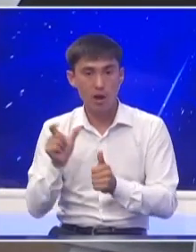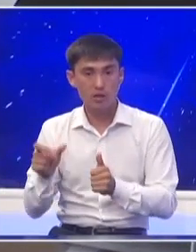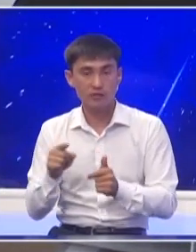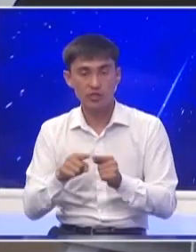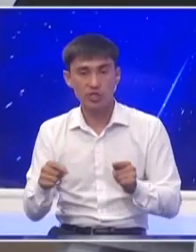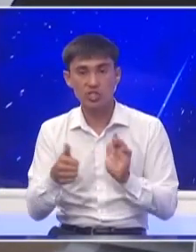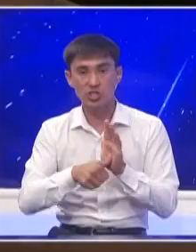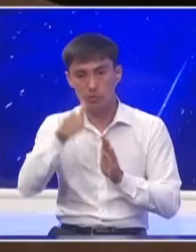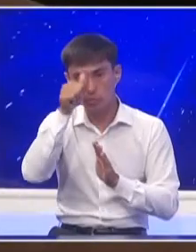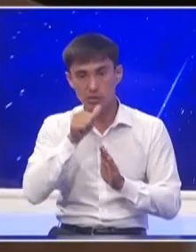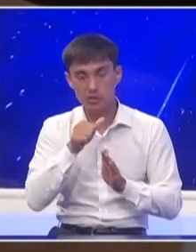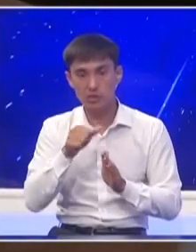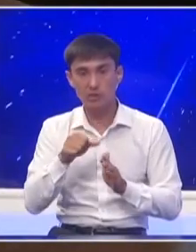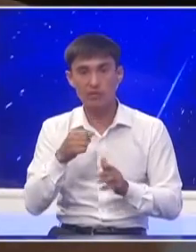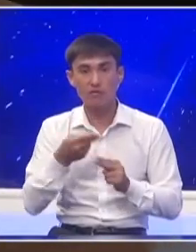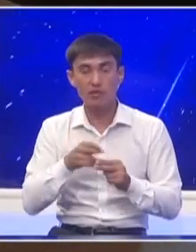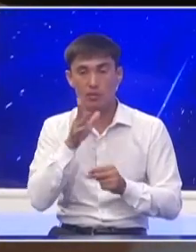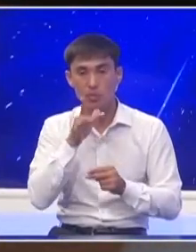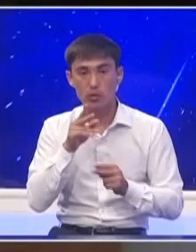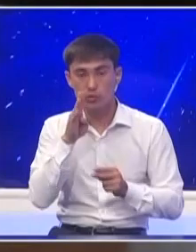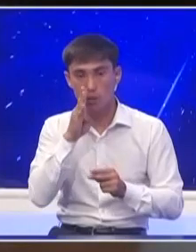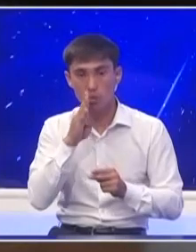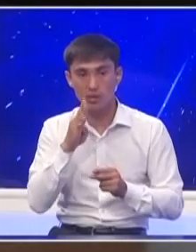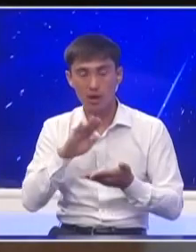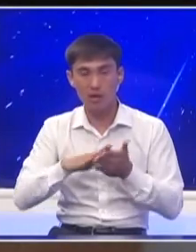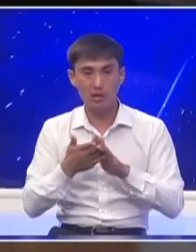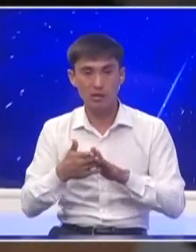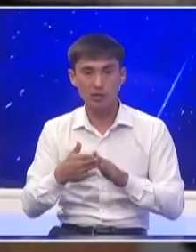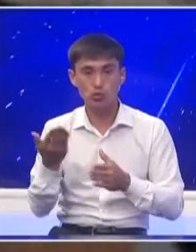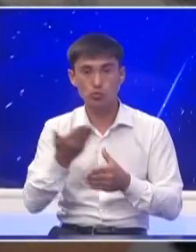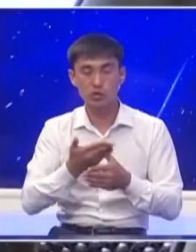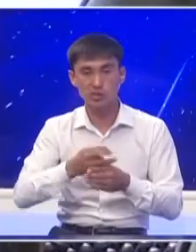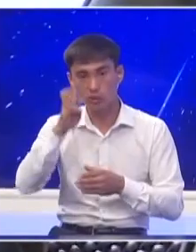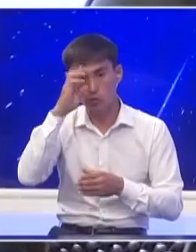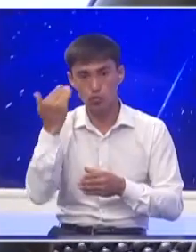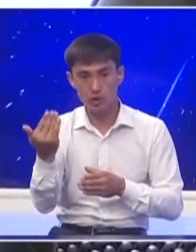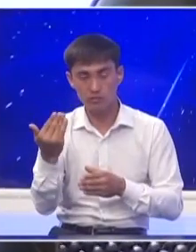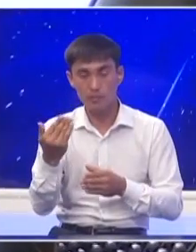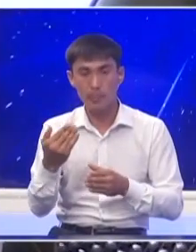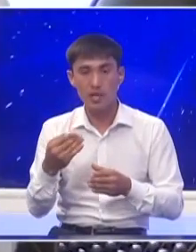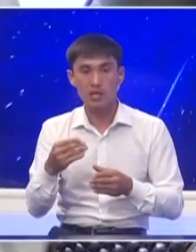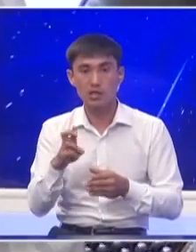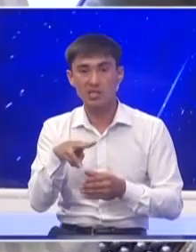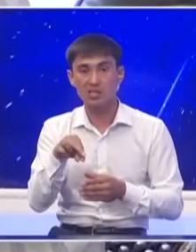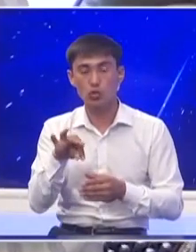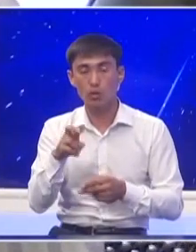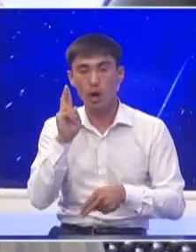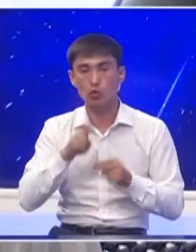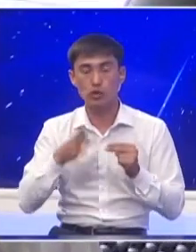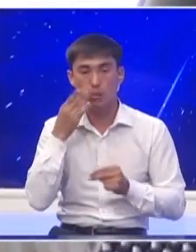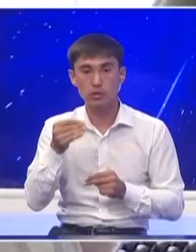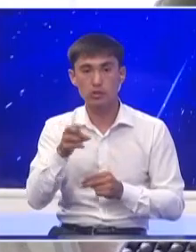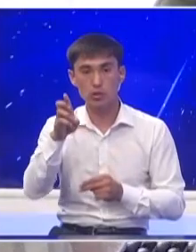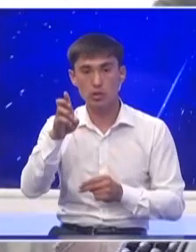течение 6 месяцев. К слову, в этот период зарплата контрактника субсидируется государством. Лиза Турарбек-Кызы окончила